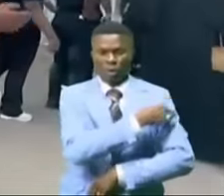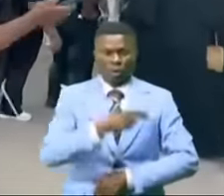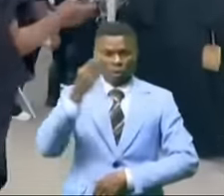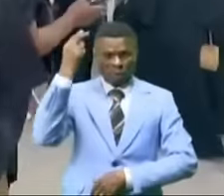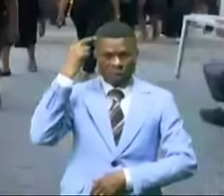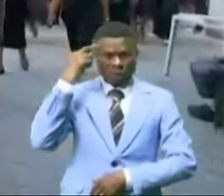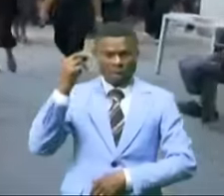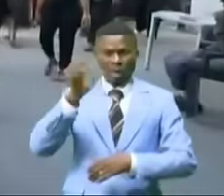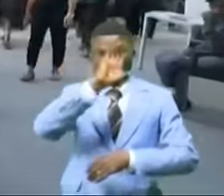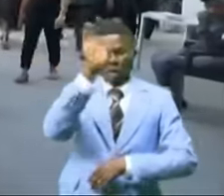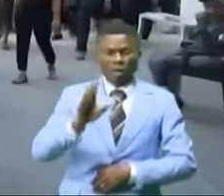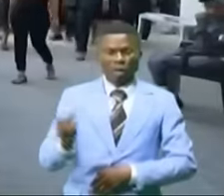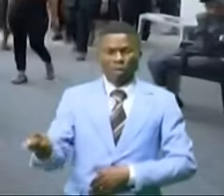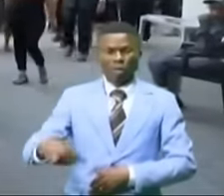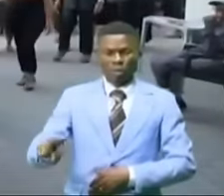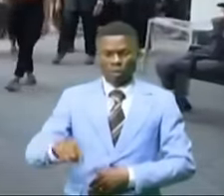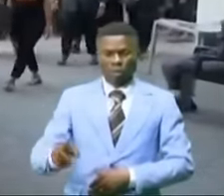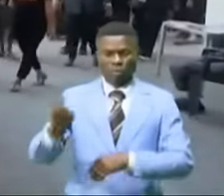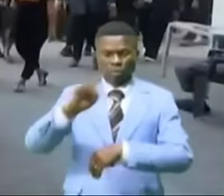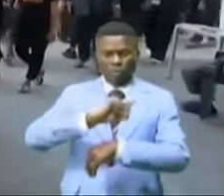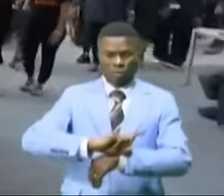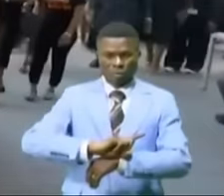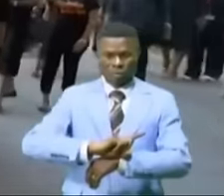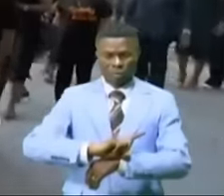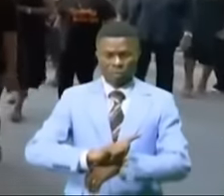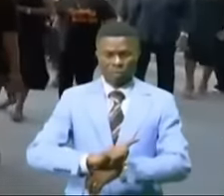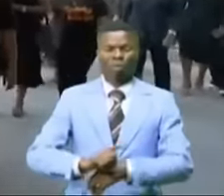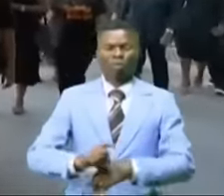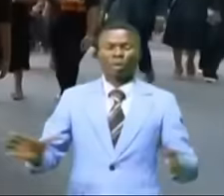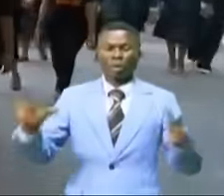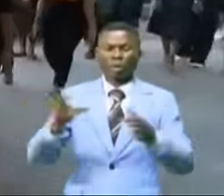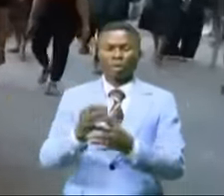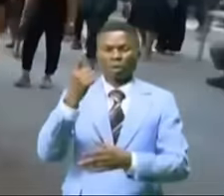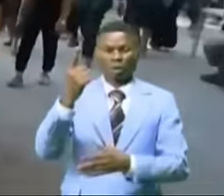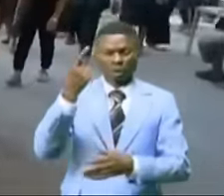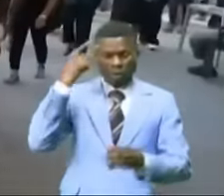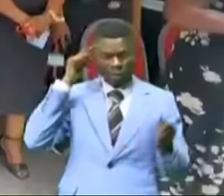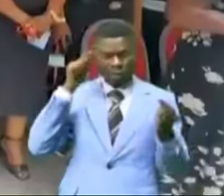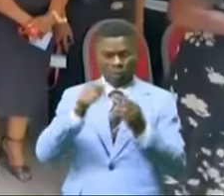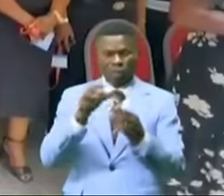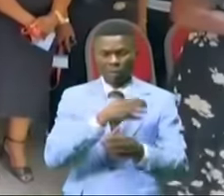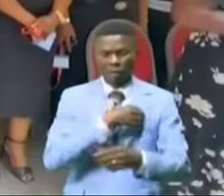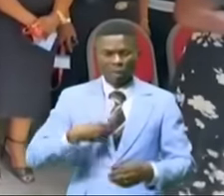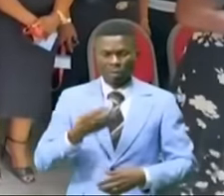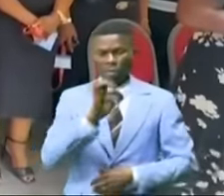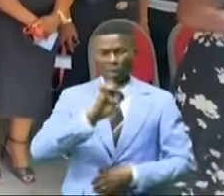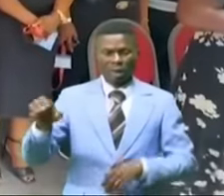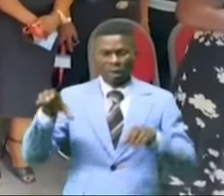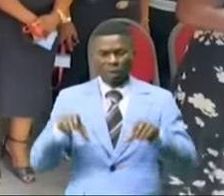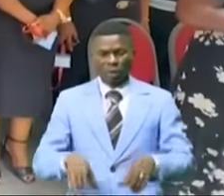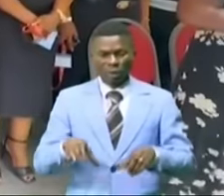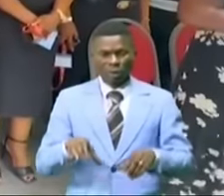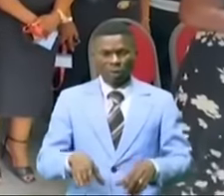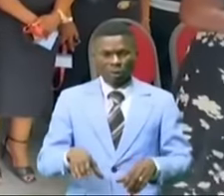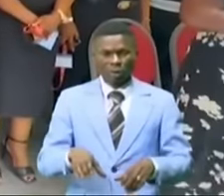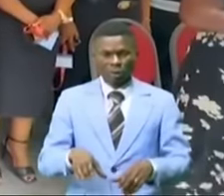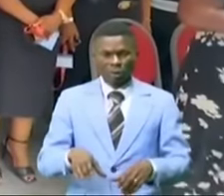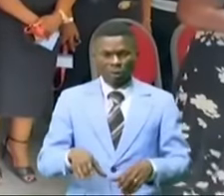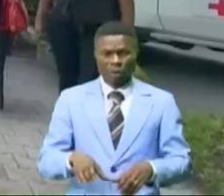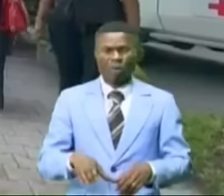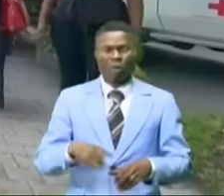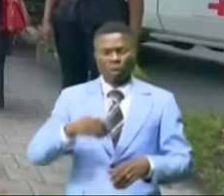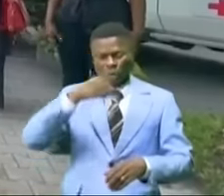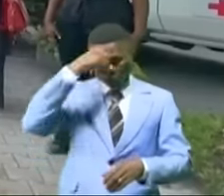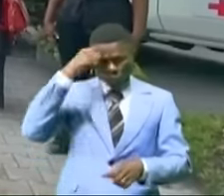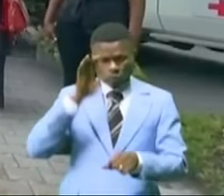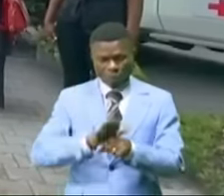à Gombe. Journée placée sous les signes de solidarité envers les femmes de l'Est et de la RDC qui payent les lourds tributs